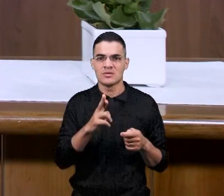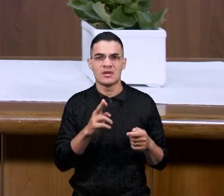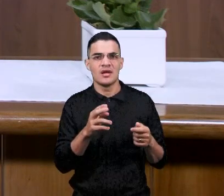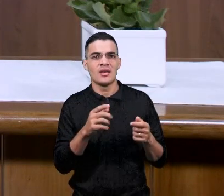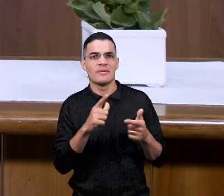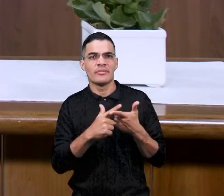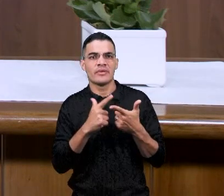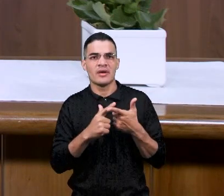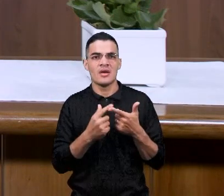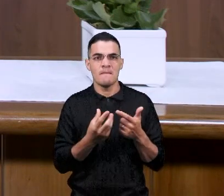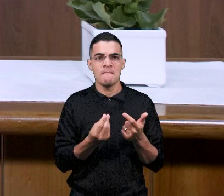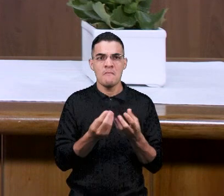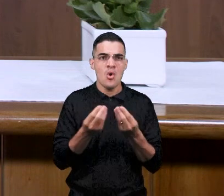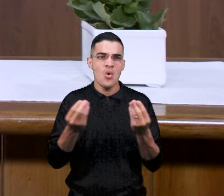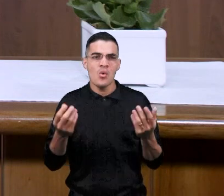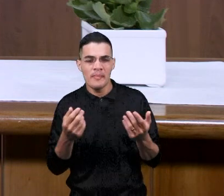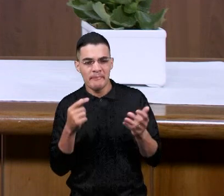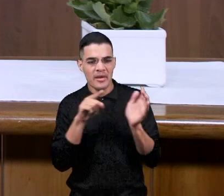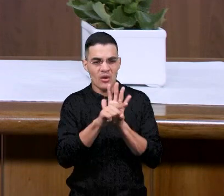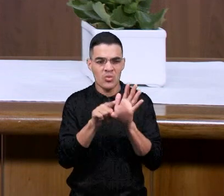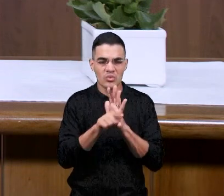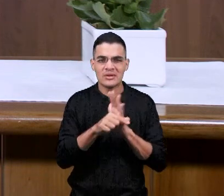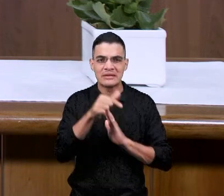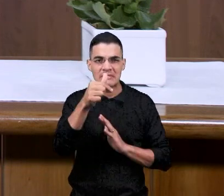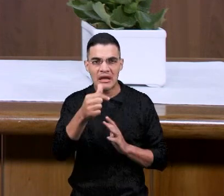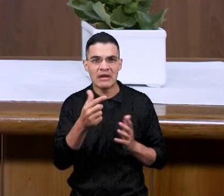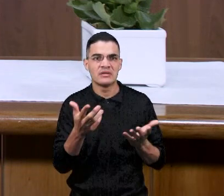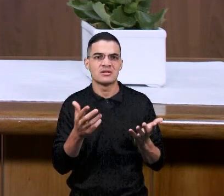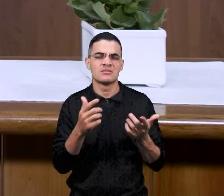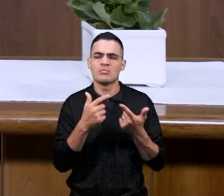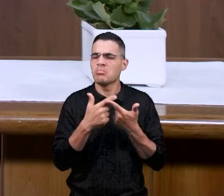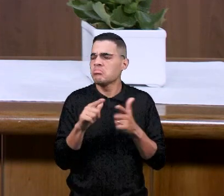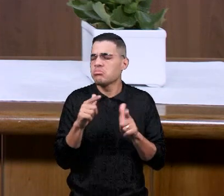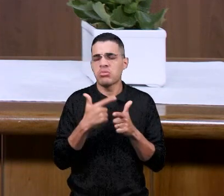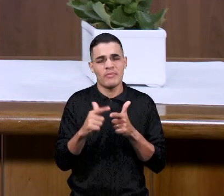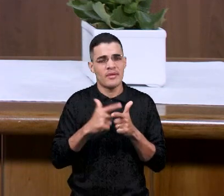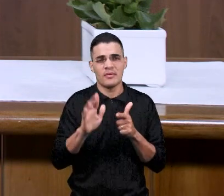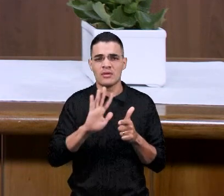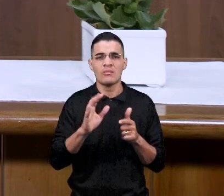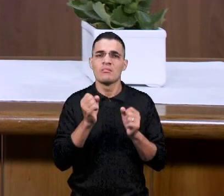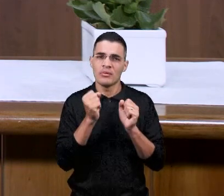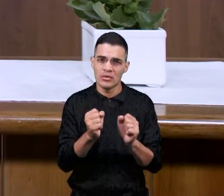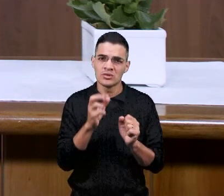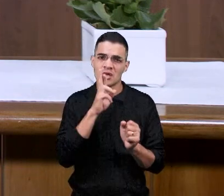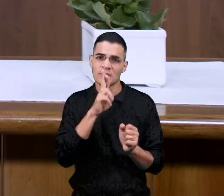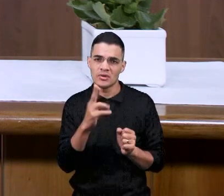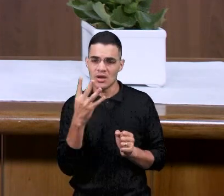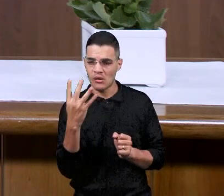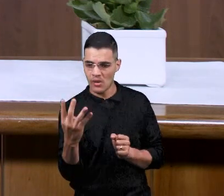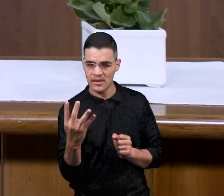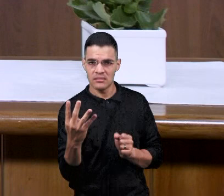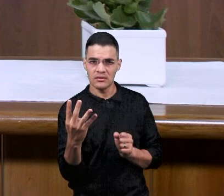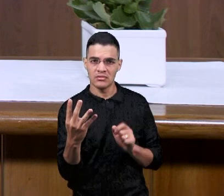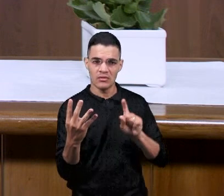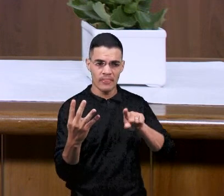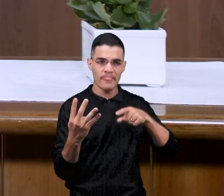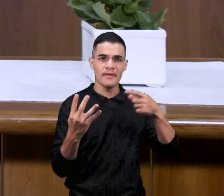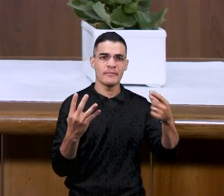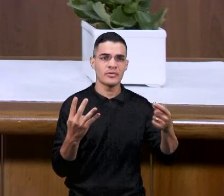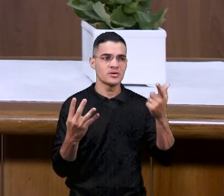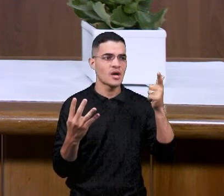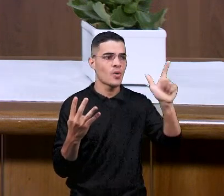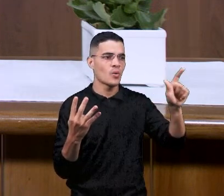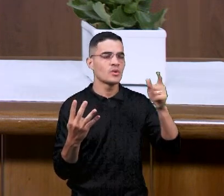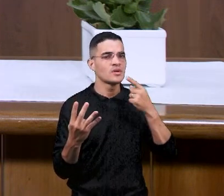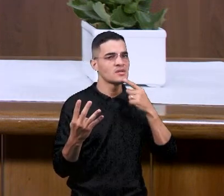le volume est trop grand de questions pour cette semaine, pas de problème. Étudiez plus profondément de